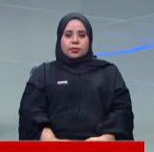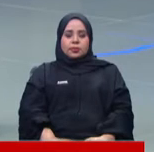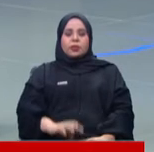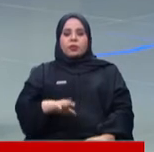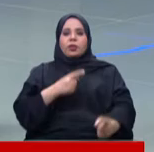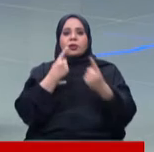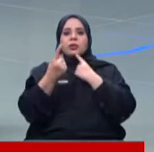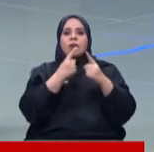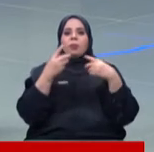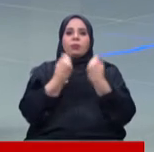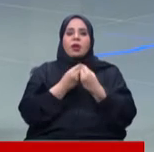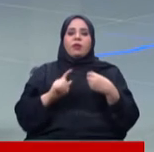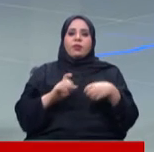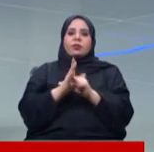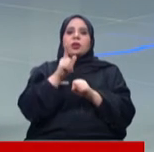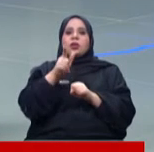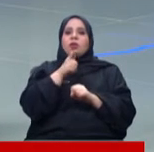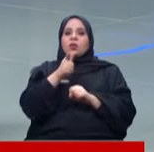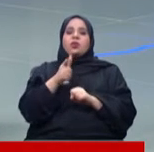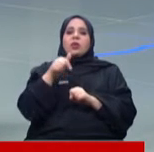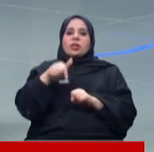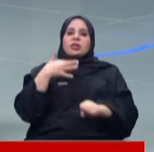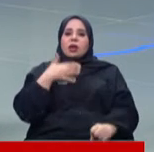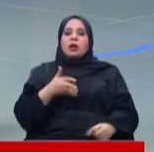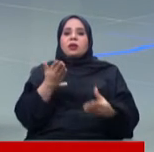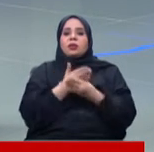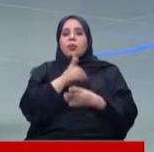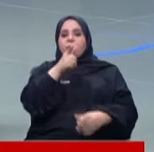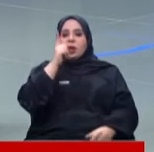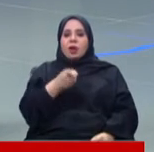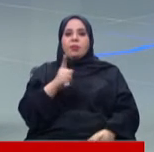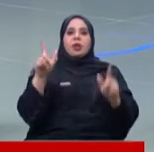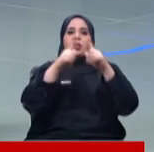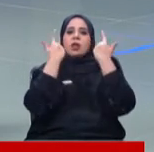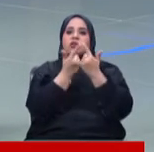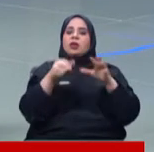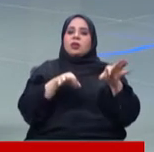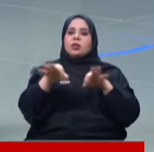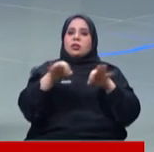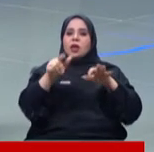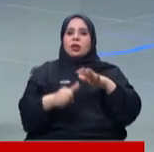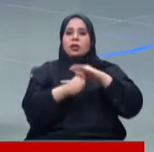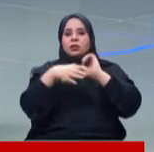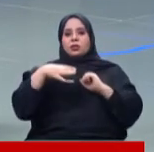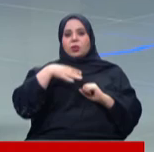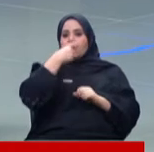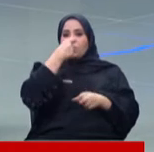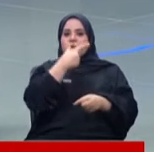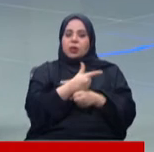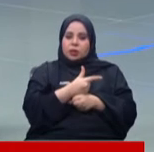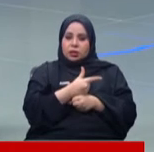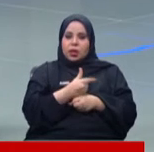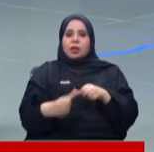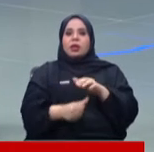وفي سياق التعامل مع الجائحة وتداعياتها وتنفيذا لتوجيهات اللجنة التنسيقية برئاسة صاحب السمو